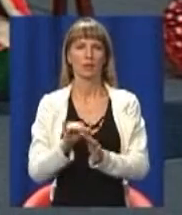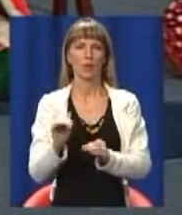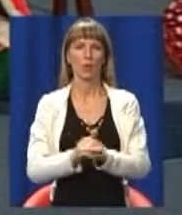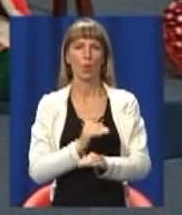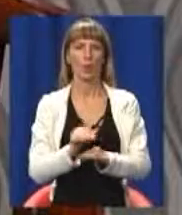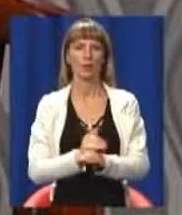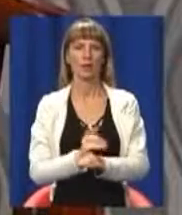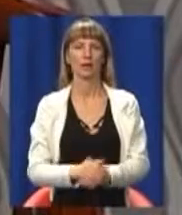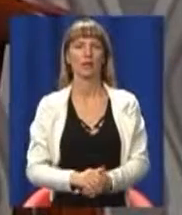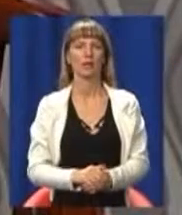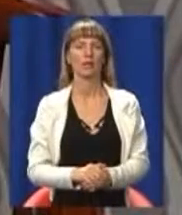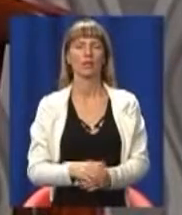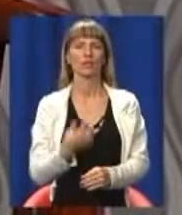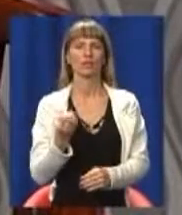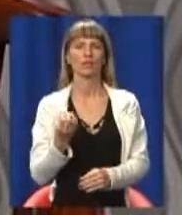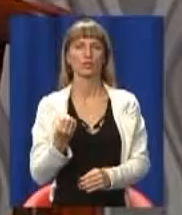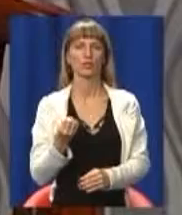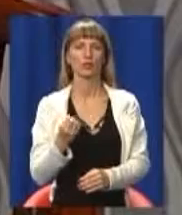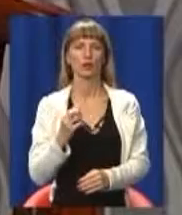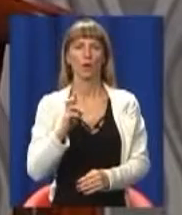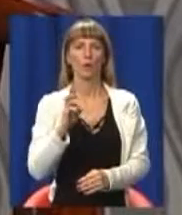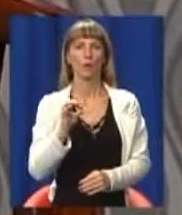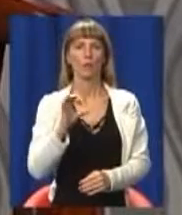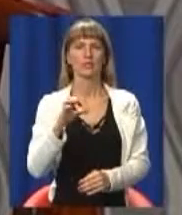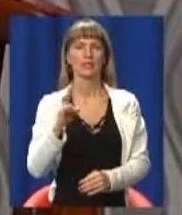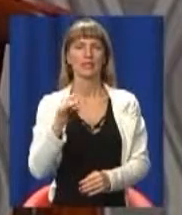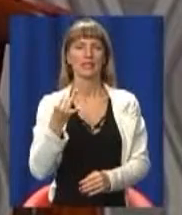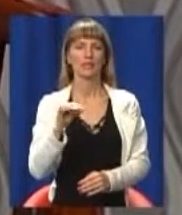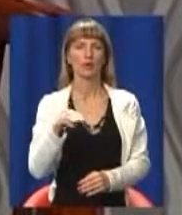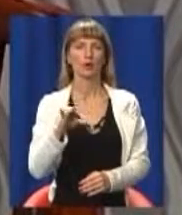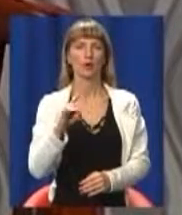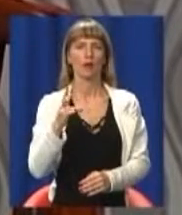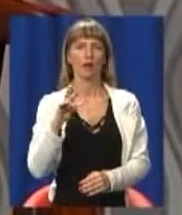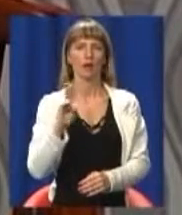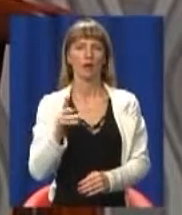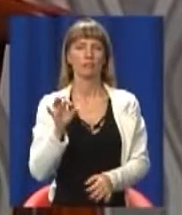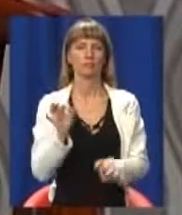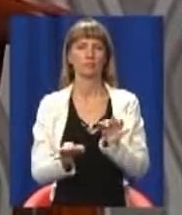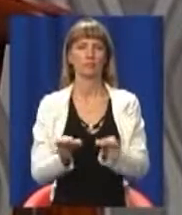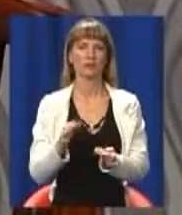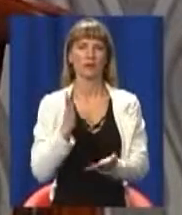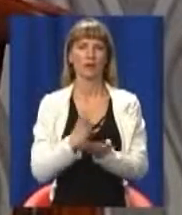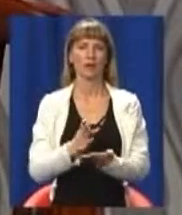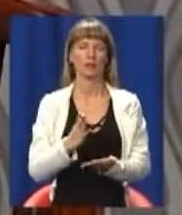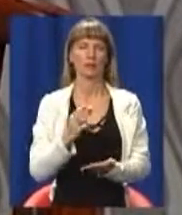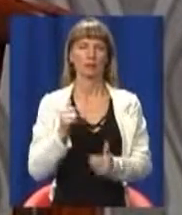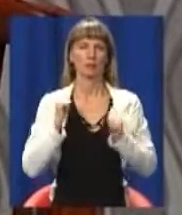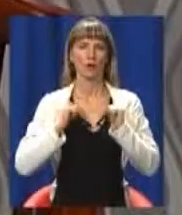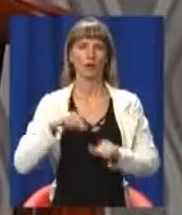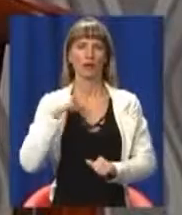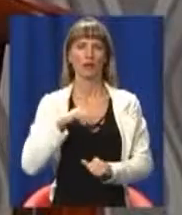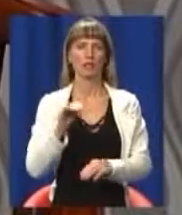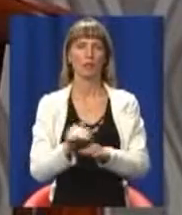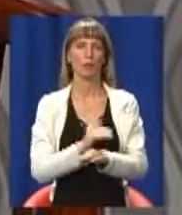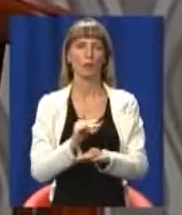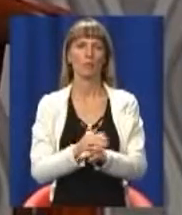добрі створіння. До речі, ще боснійський торняк, він від природи спокійний і добрий